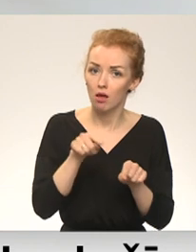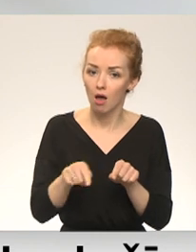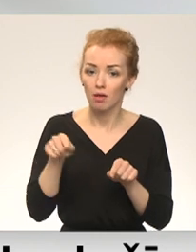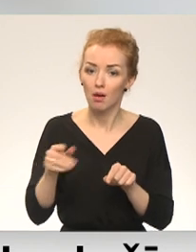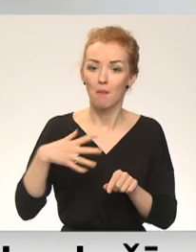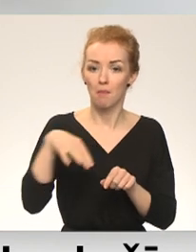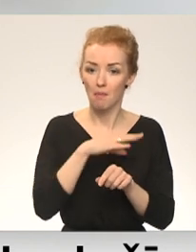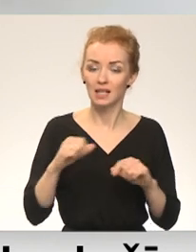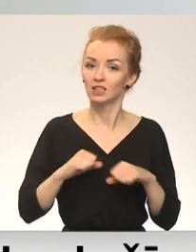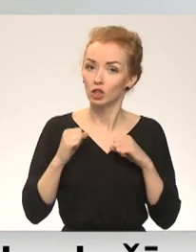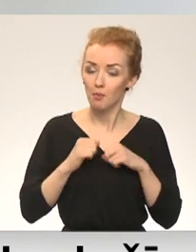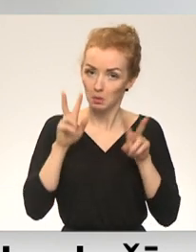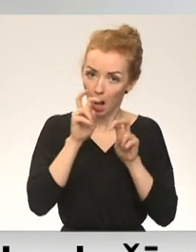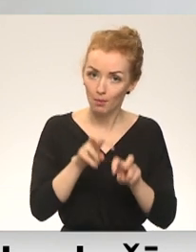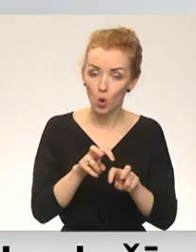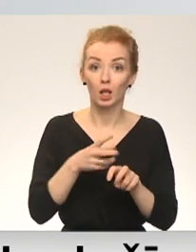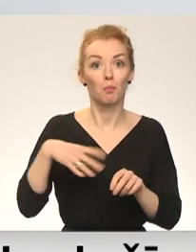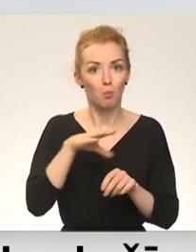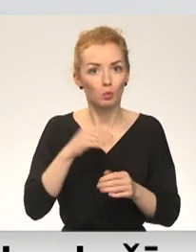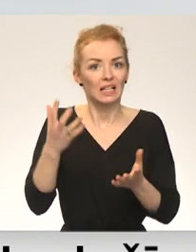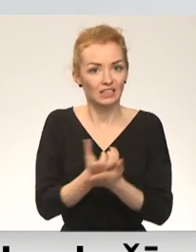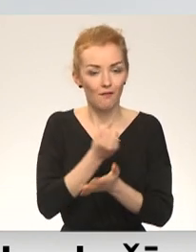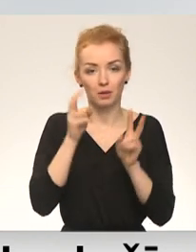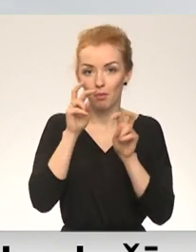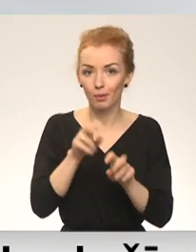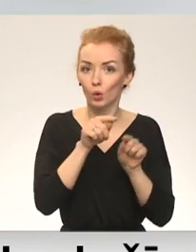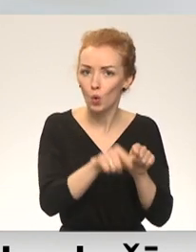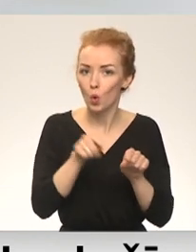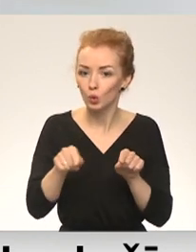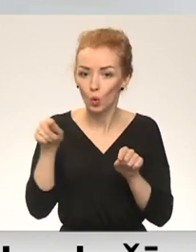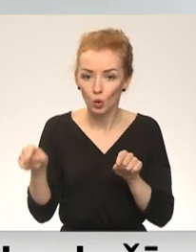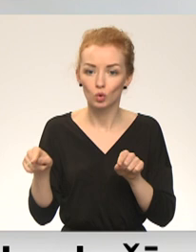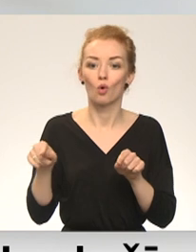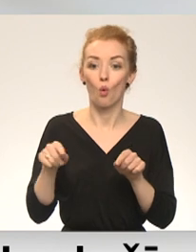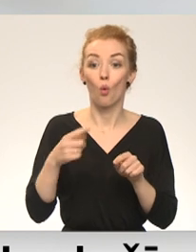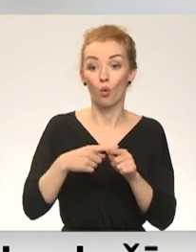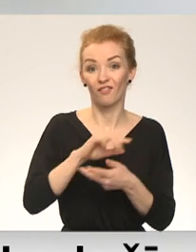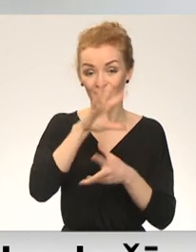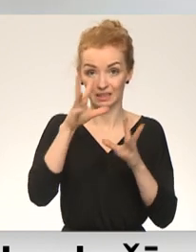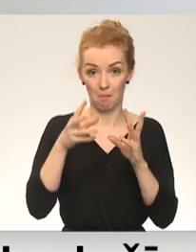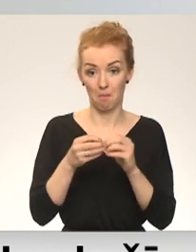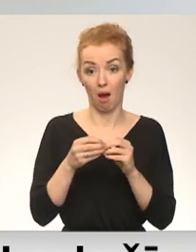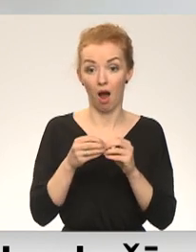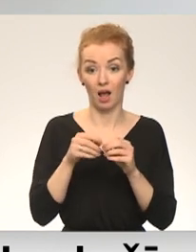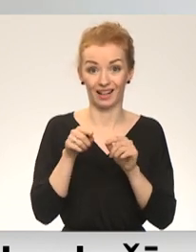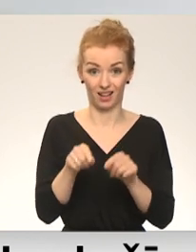Mēs centāmies pārbaudīt. Mums izdevās pārbaudīt to un to. Atstāt šos vispārīgos apgalvojumus